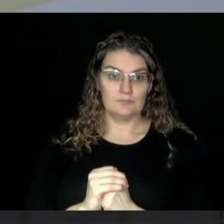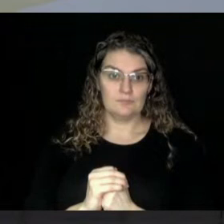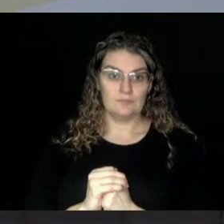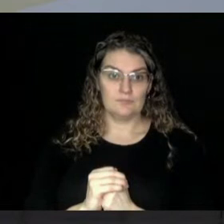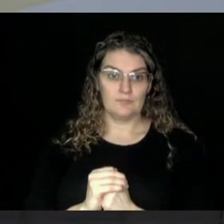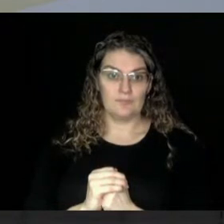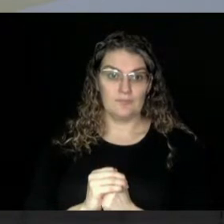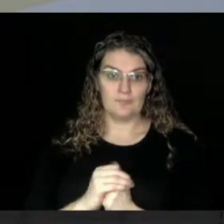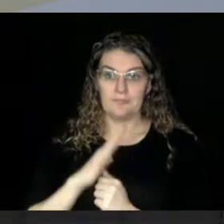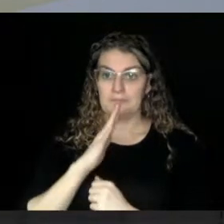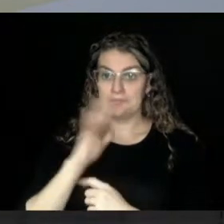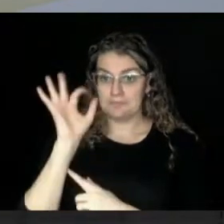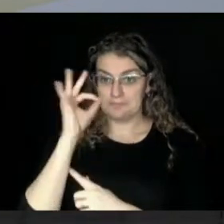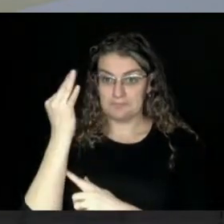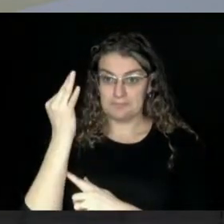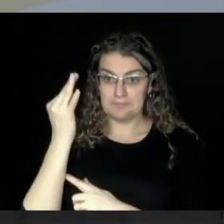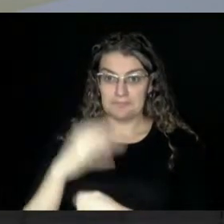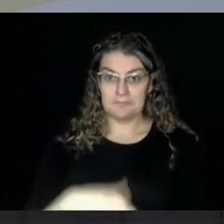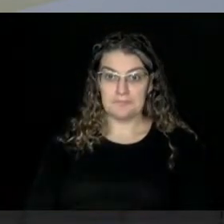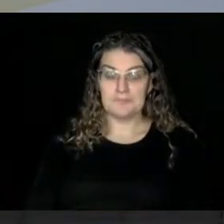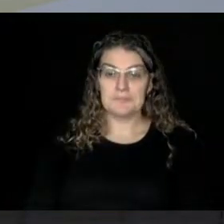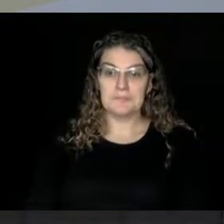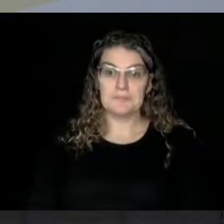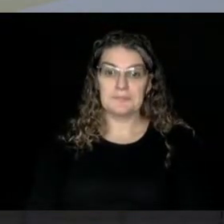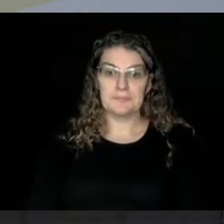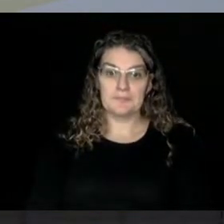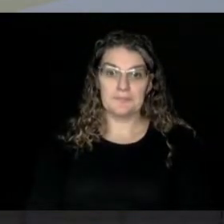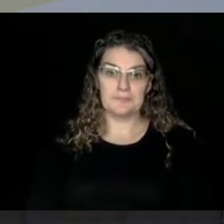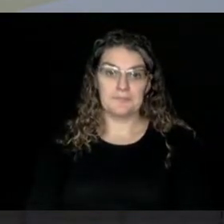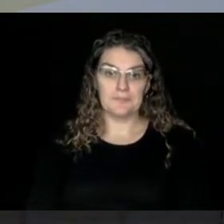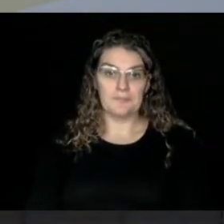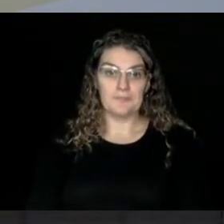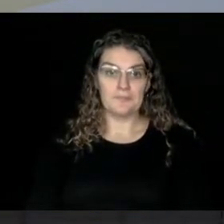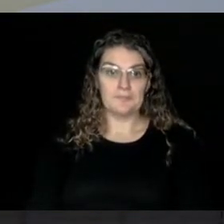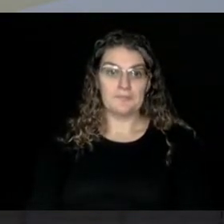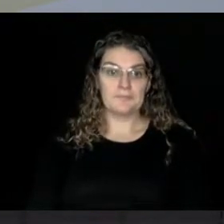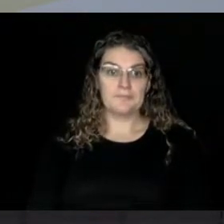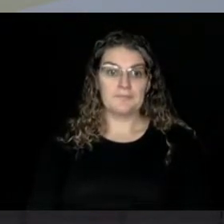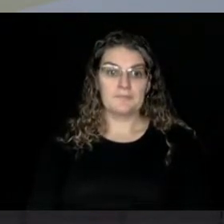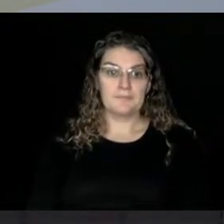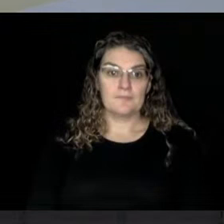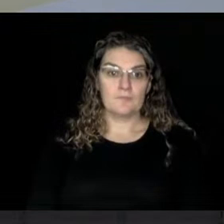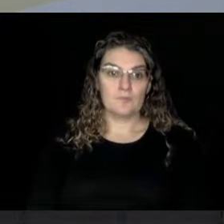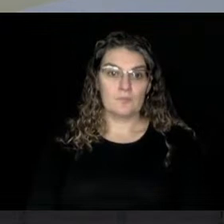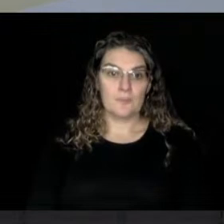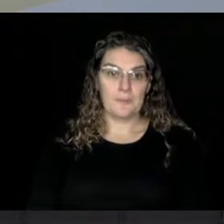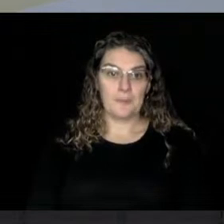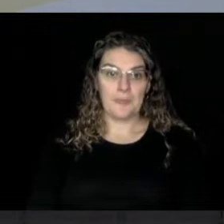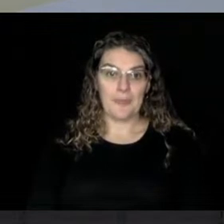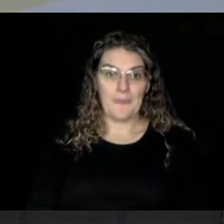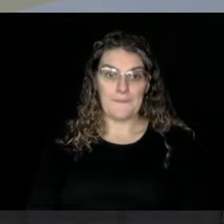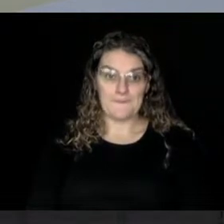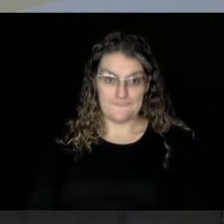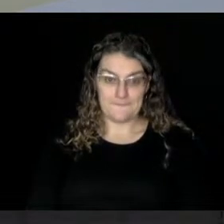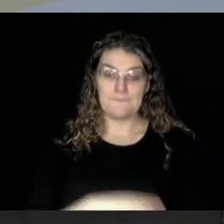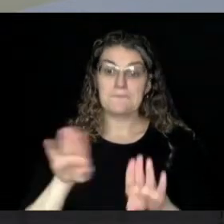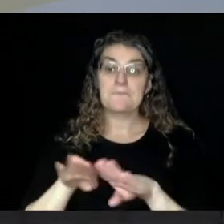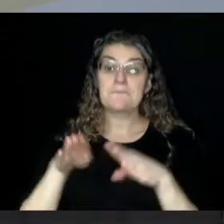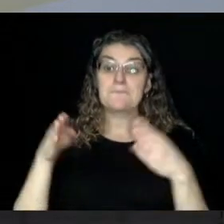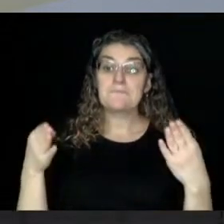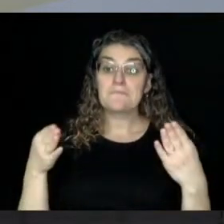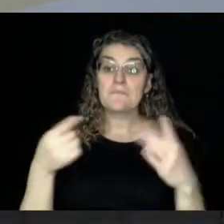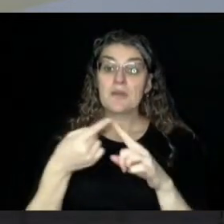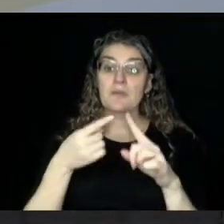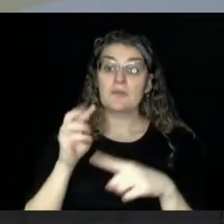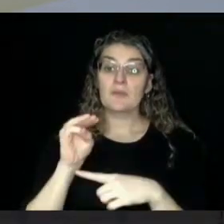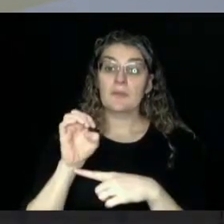Je sais que je n'ai pas parlé en français, mais je vais répondre quand même aux questions en français. So I'll open it up to questions from the